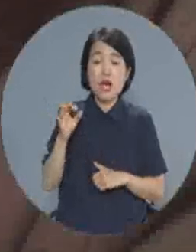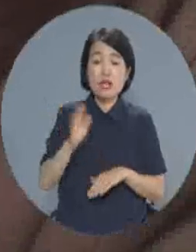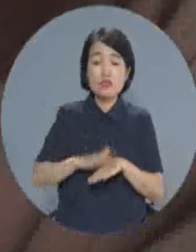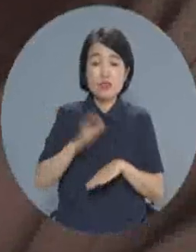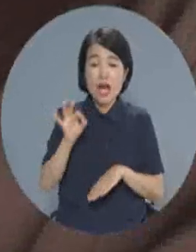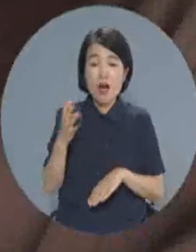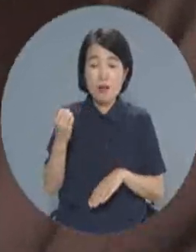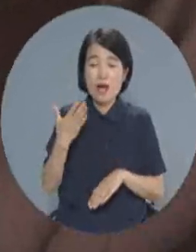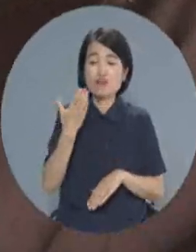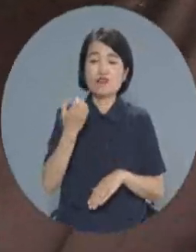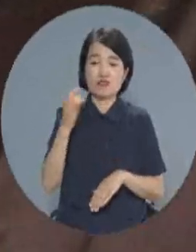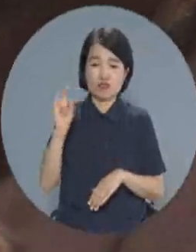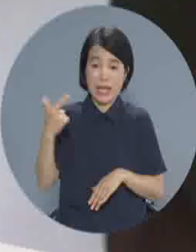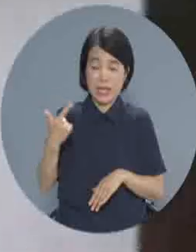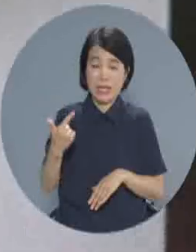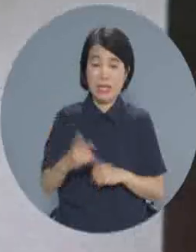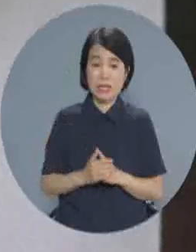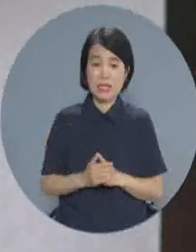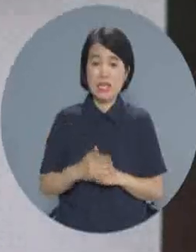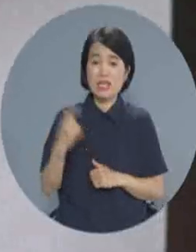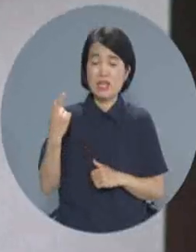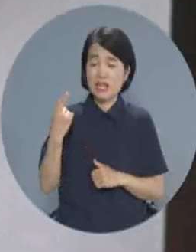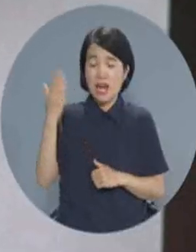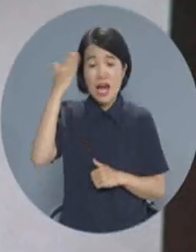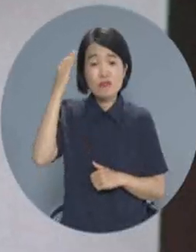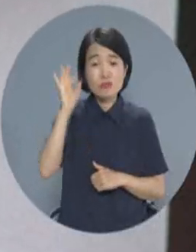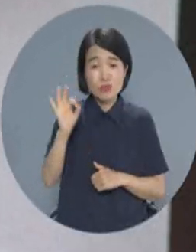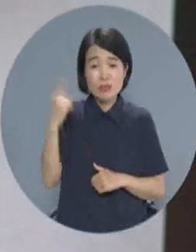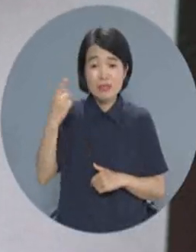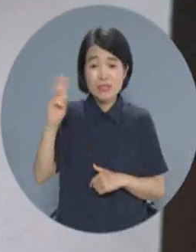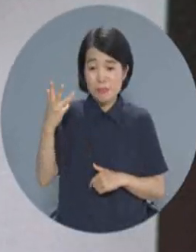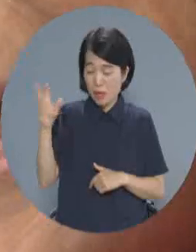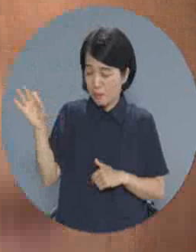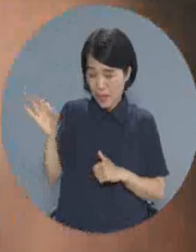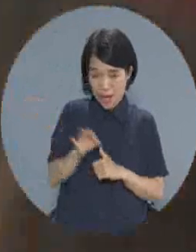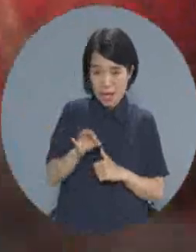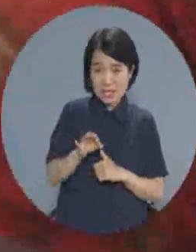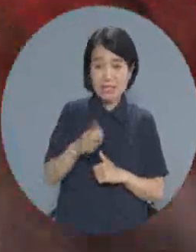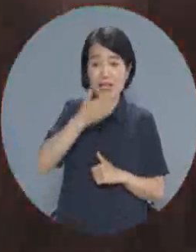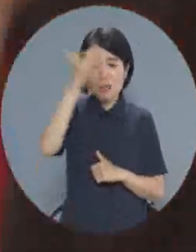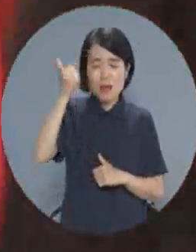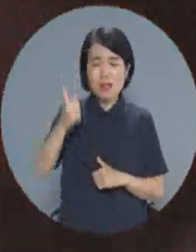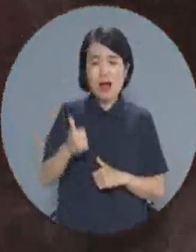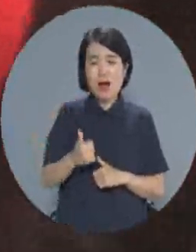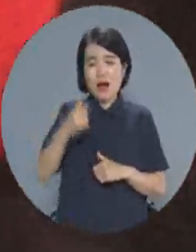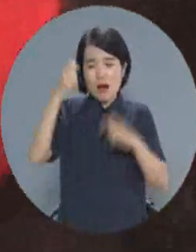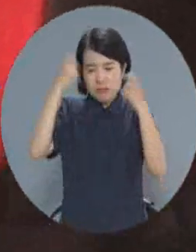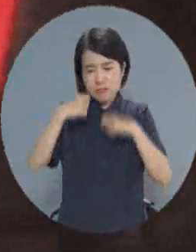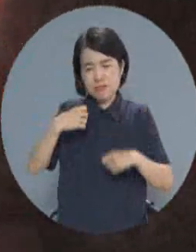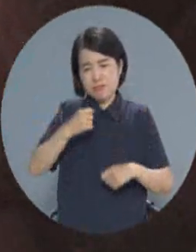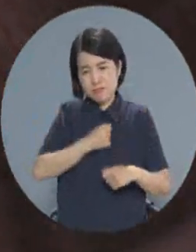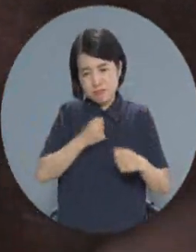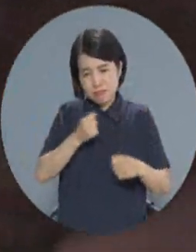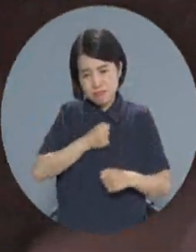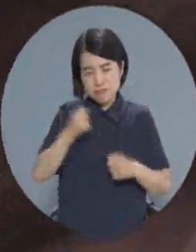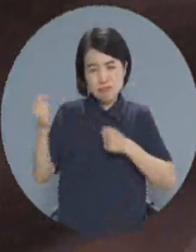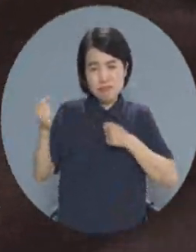99엔. 그때 돈으로 고작 1,300원을 지급받은 양금덕 할머니는 울분을 토했습니다.